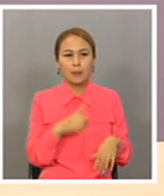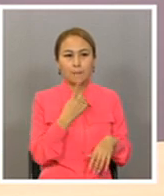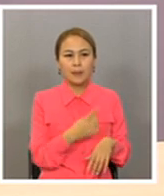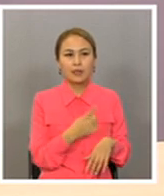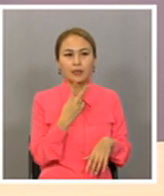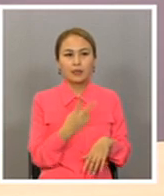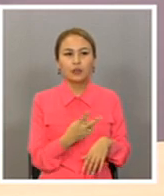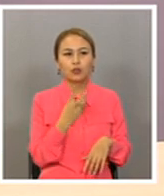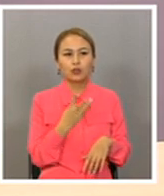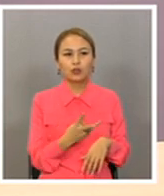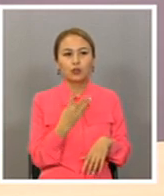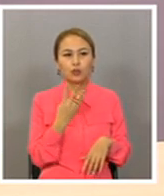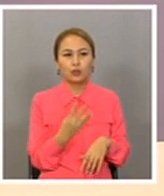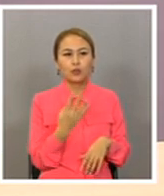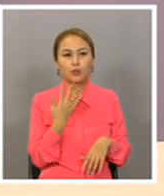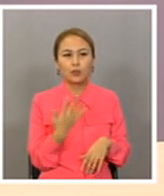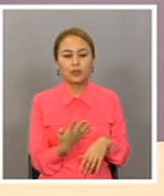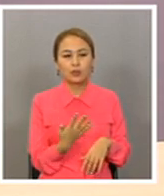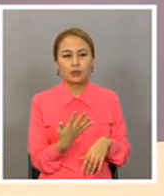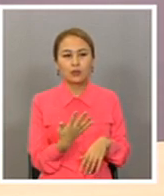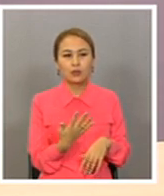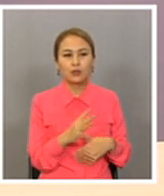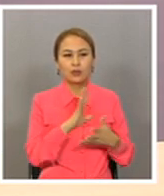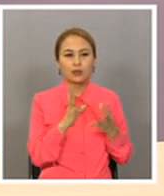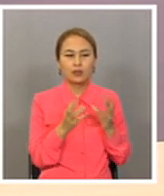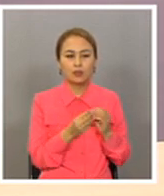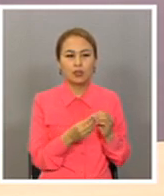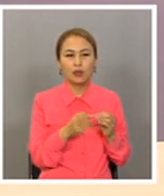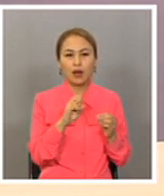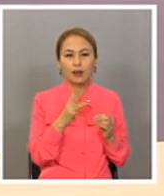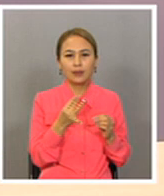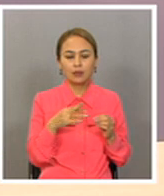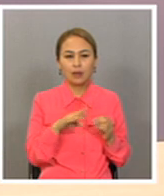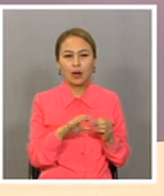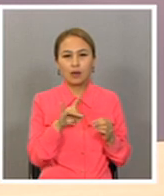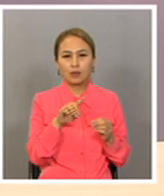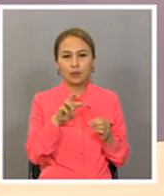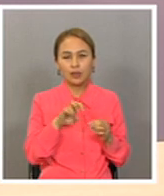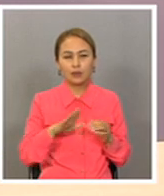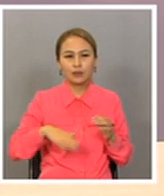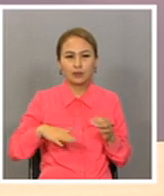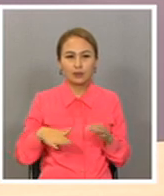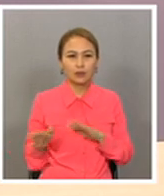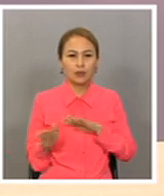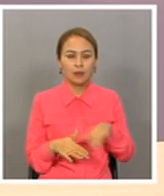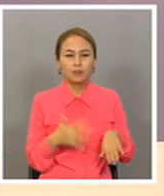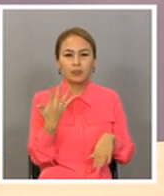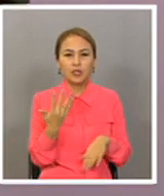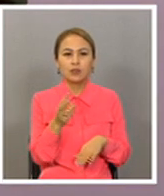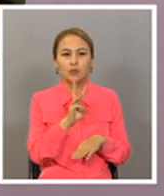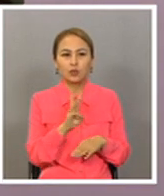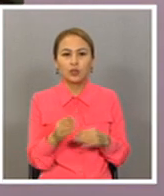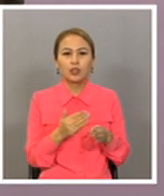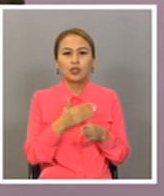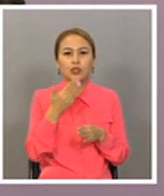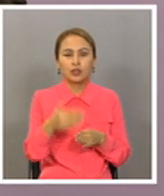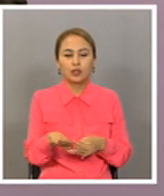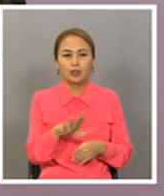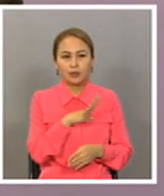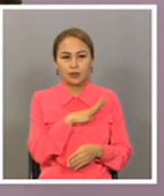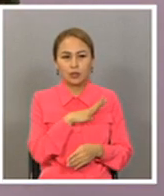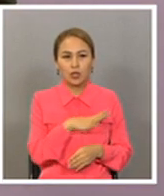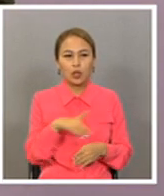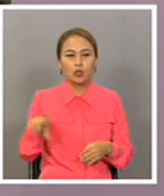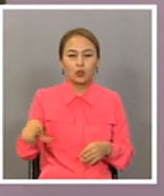2, 3, 4, 5. Демек Әлия Армандан 5 минут кеш шыққан.